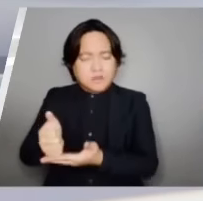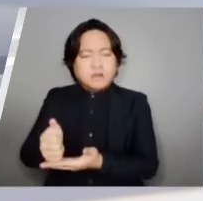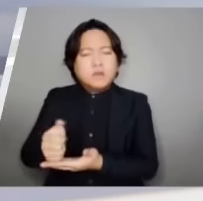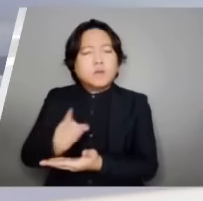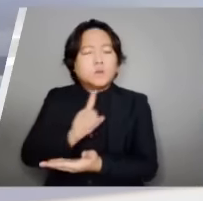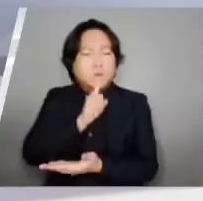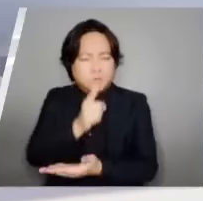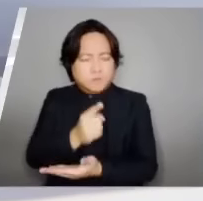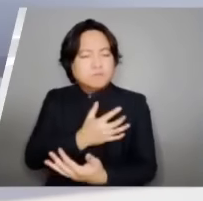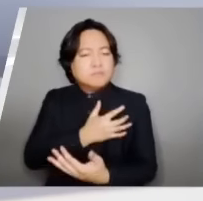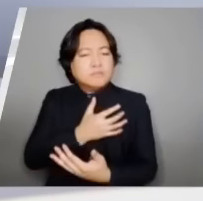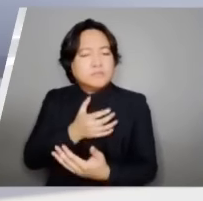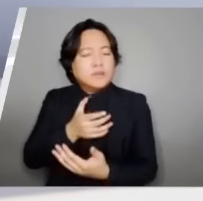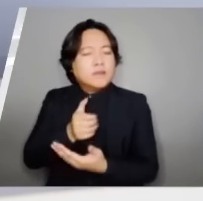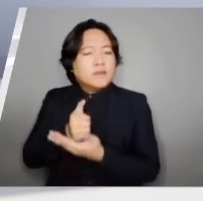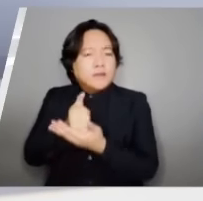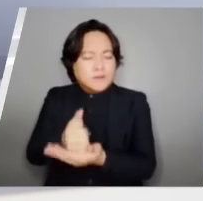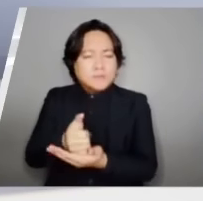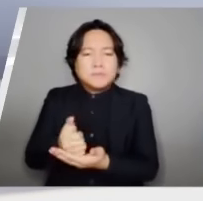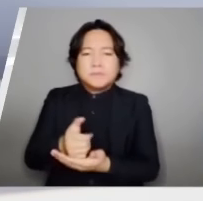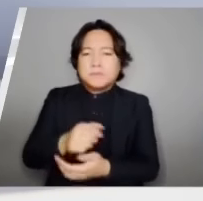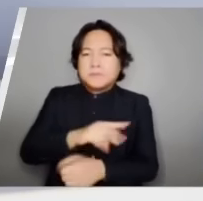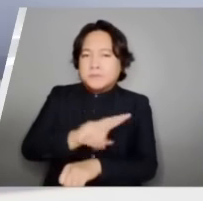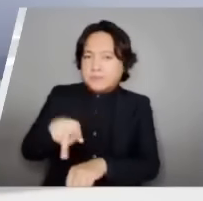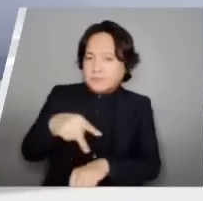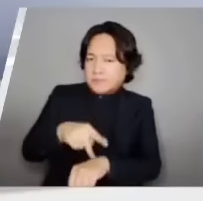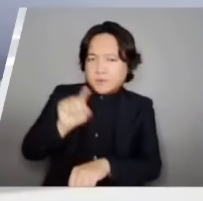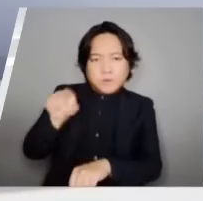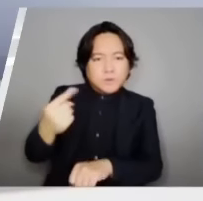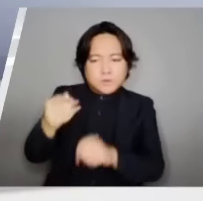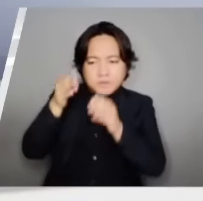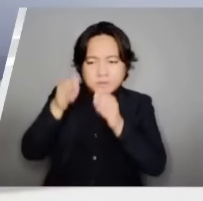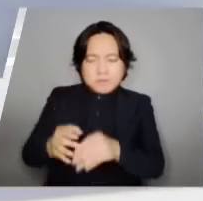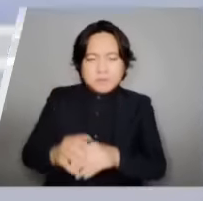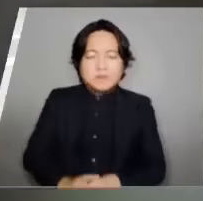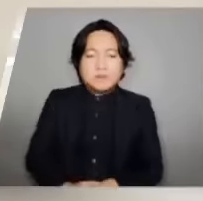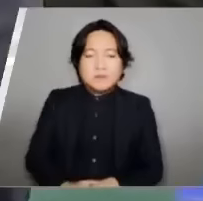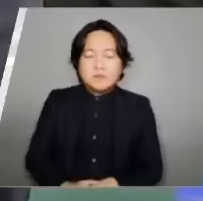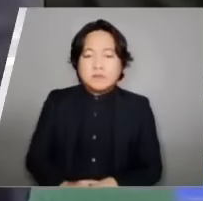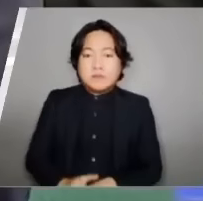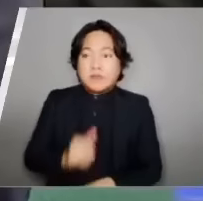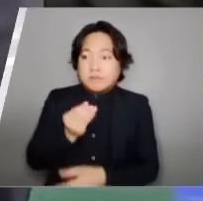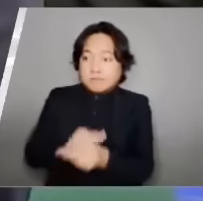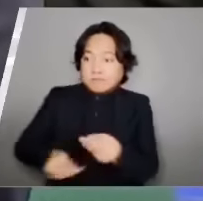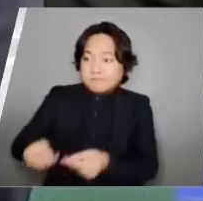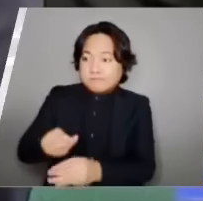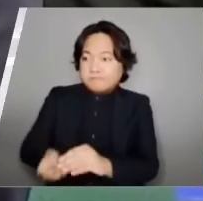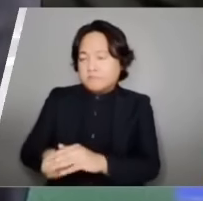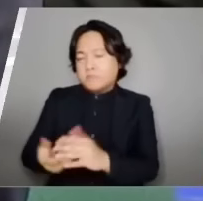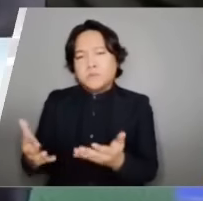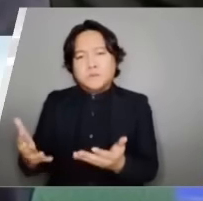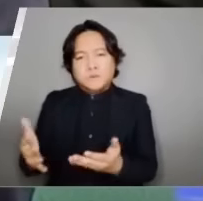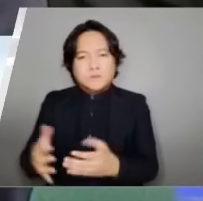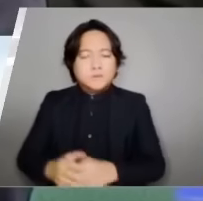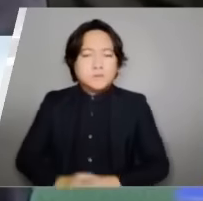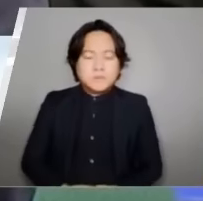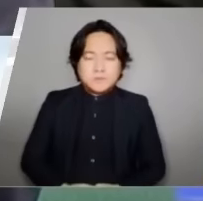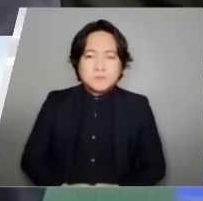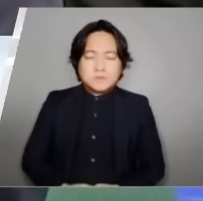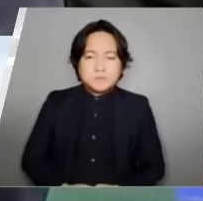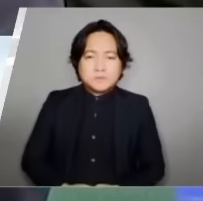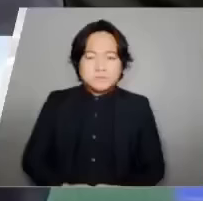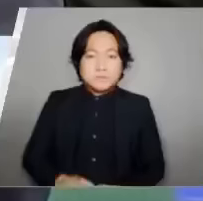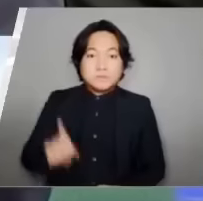mga dapat na pag-usapan, legal lang ako. Hindi ako nagpag-transact sa illegal. Ang PACOR official na si retired Brigadier General